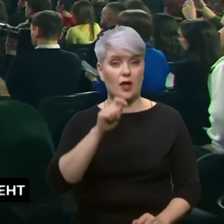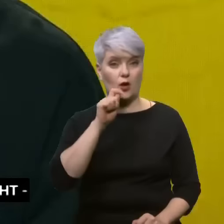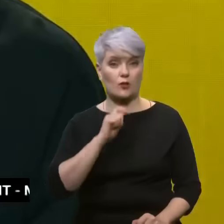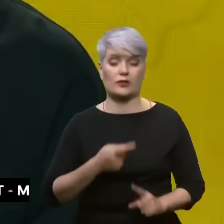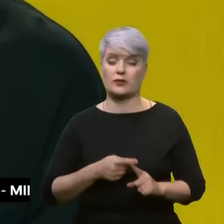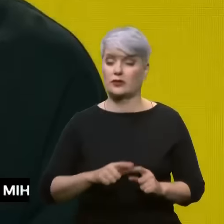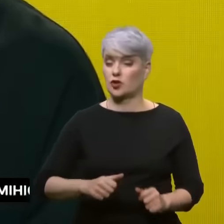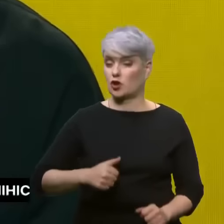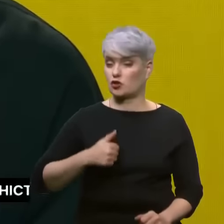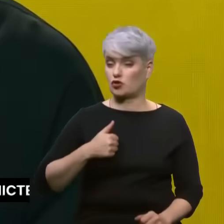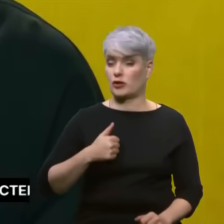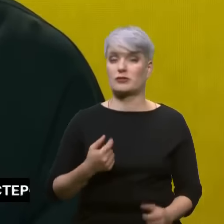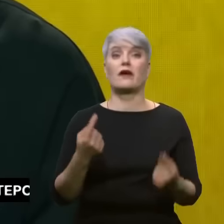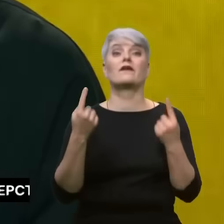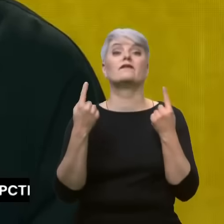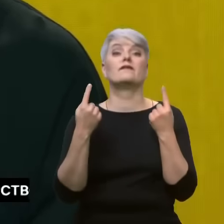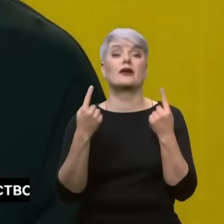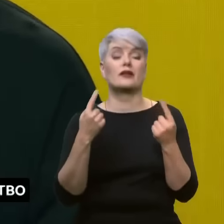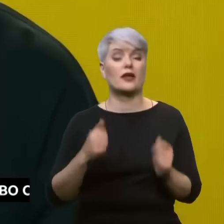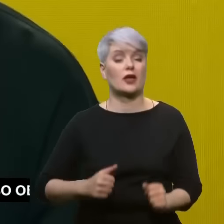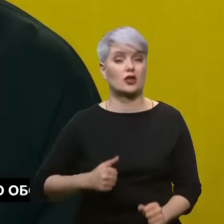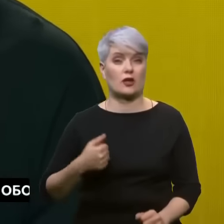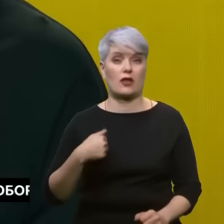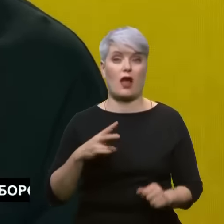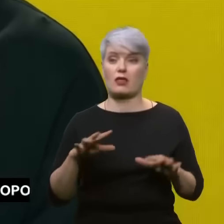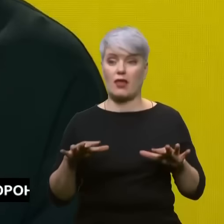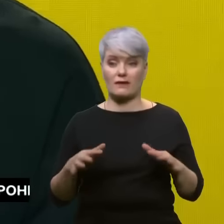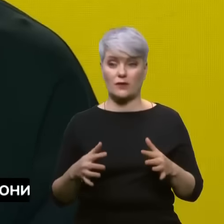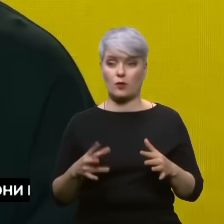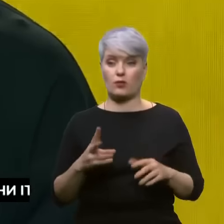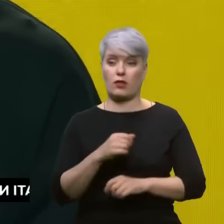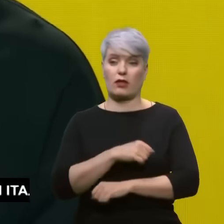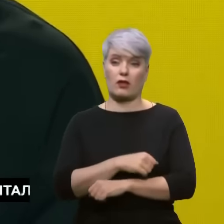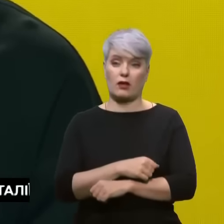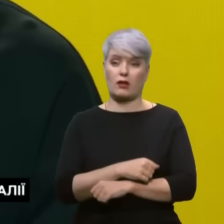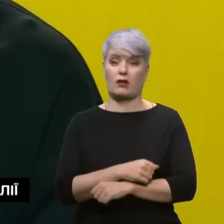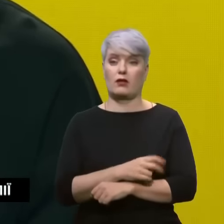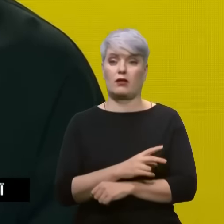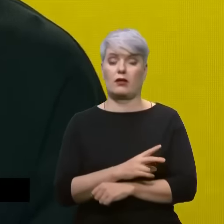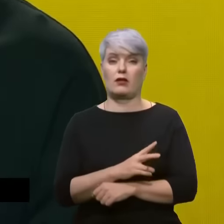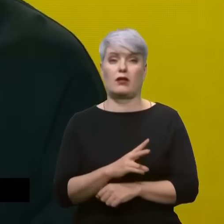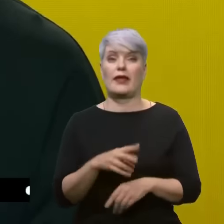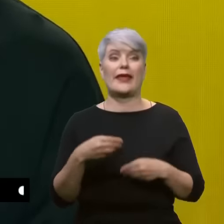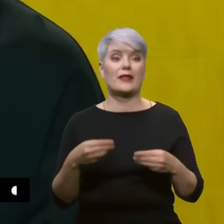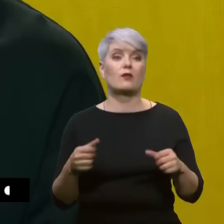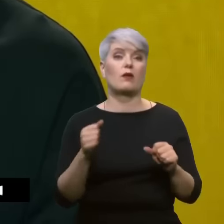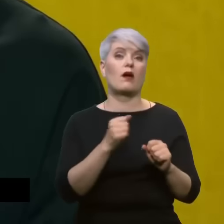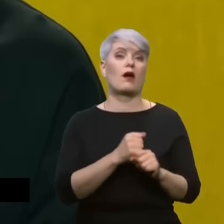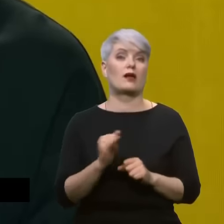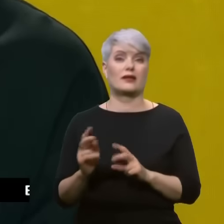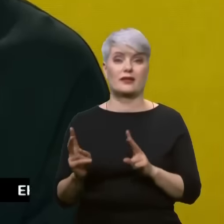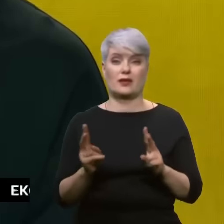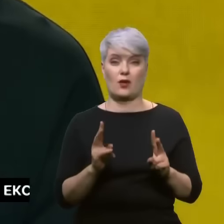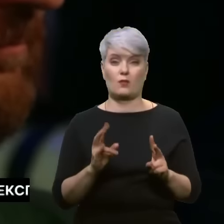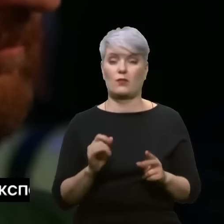це честь. Велика честь. Я не втомлюсь, не опускаю руки і не дамо нікому. І це не тільки в ньому питання.